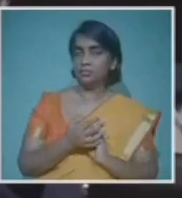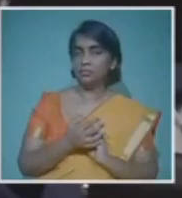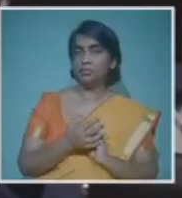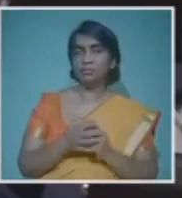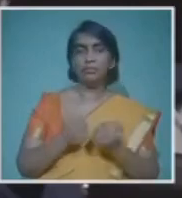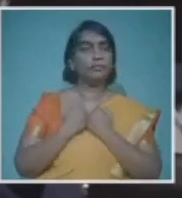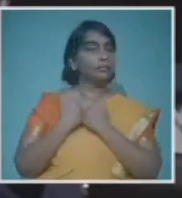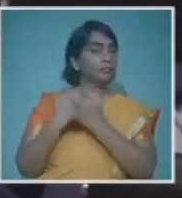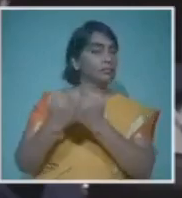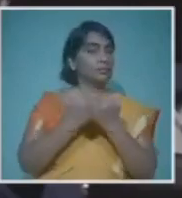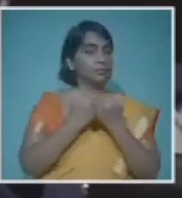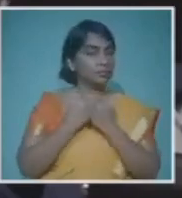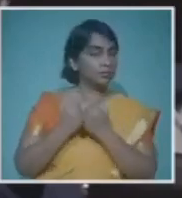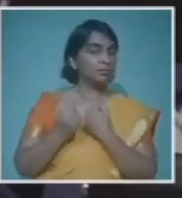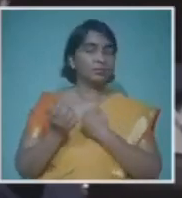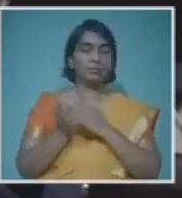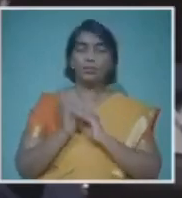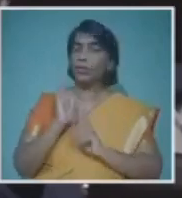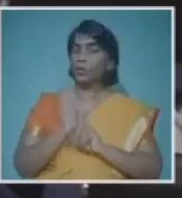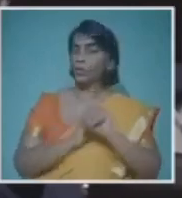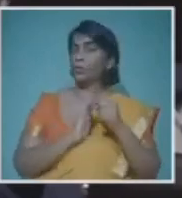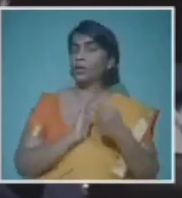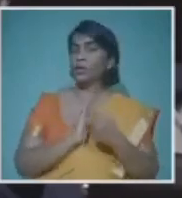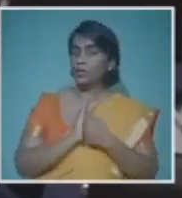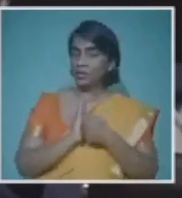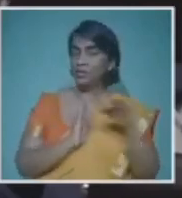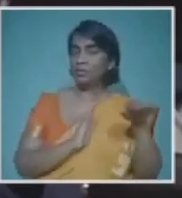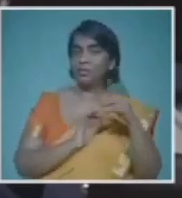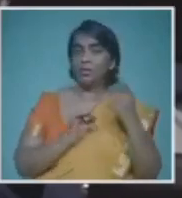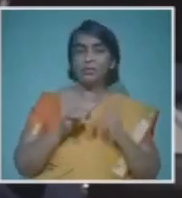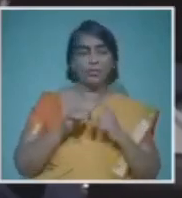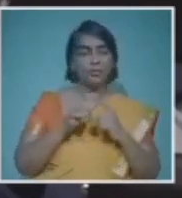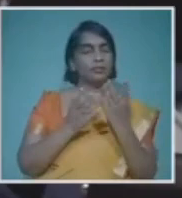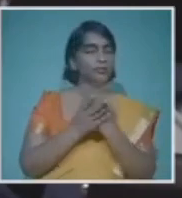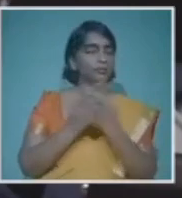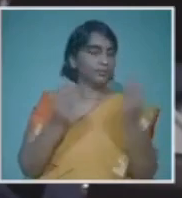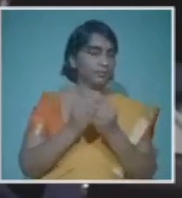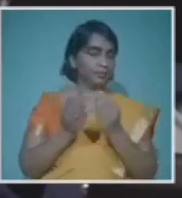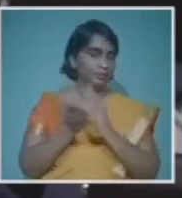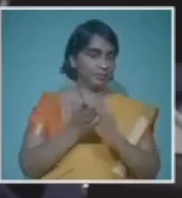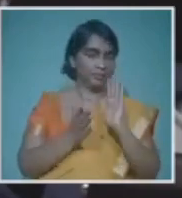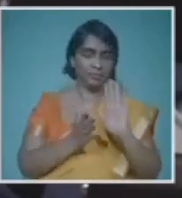ජංගම සේවා පවා පවත්වමින් උතුරු නැගෙනහිර ප්‍රදේශවල ඒ ප්‍රශ්න විසඳන්න කටයුතු කරලා